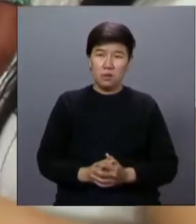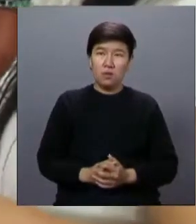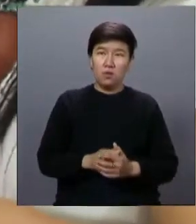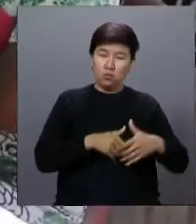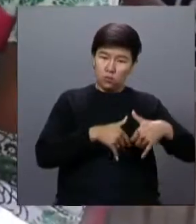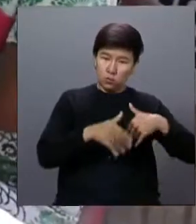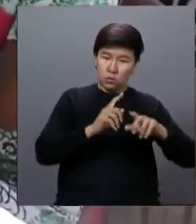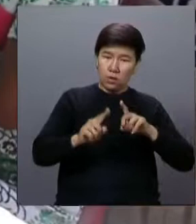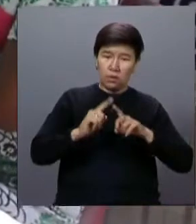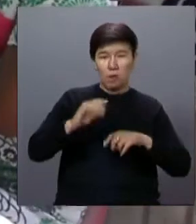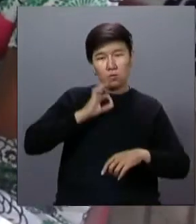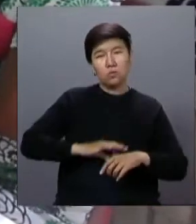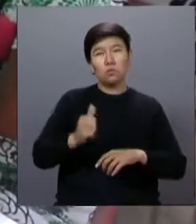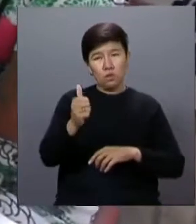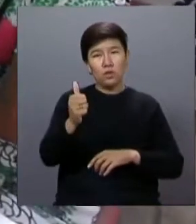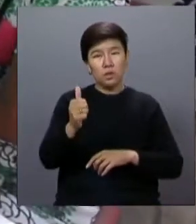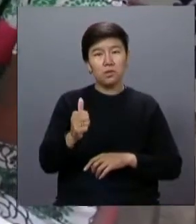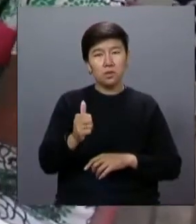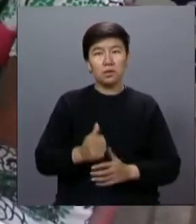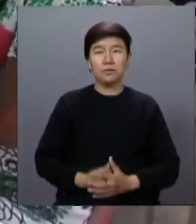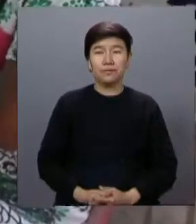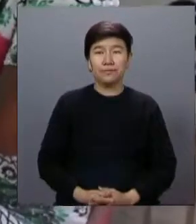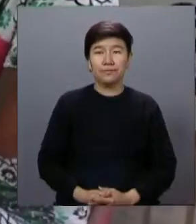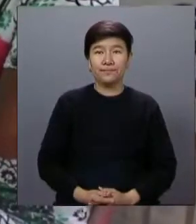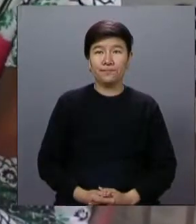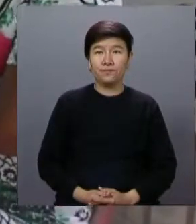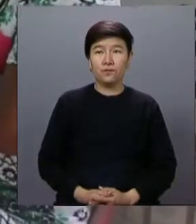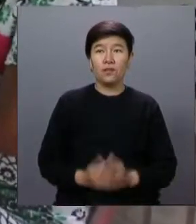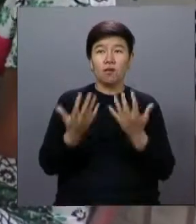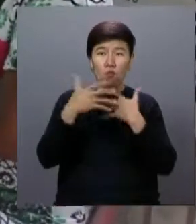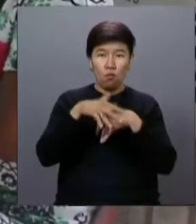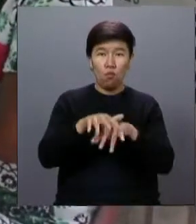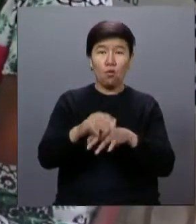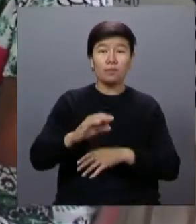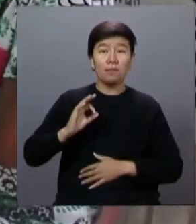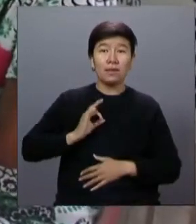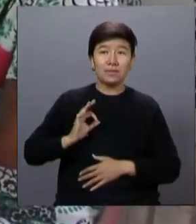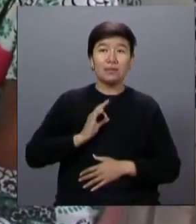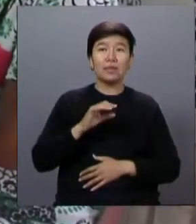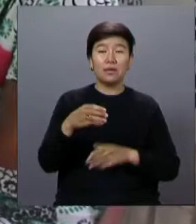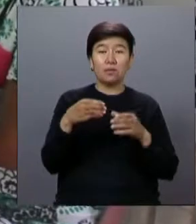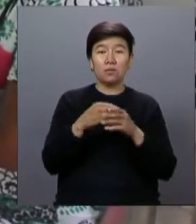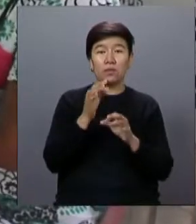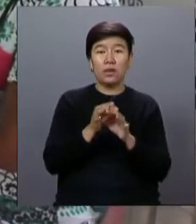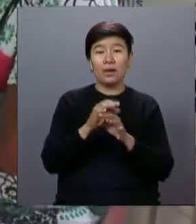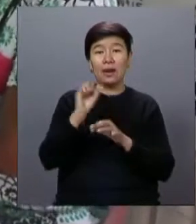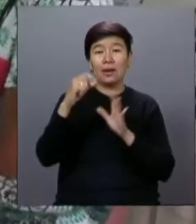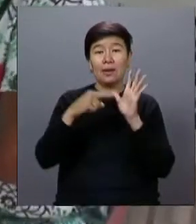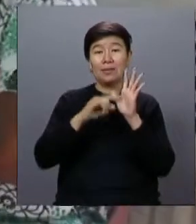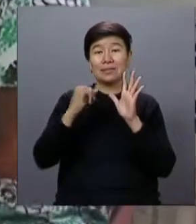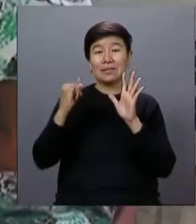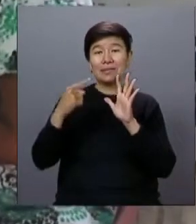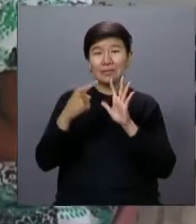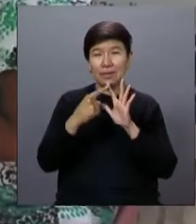บ้านในชุมชนในการเข้าร่วมธนาคารชุมชนกลุ่มสัจจะออมทรัพย์ลูกบ้านจะมีทั้งเงินออม